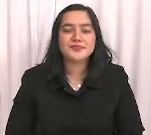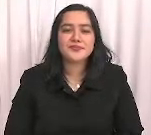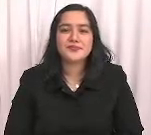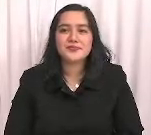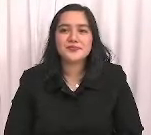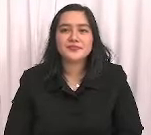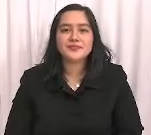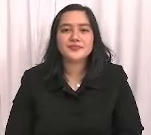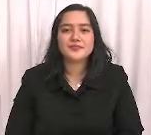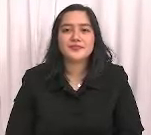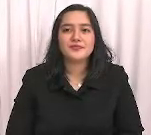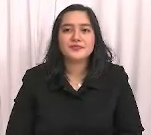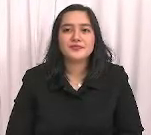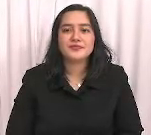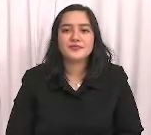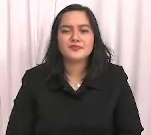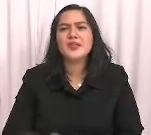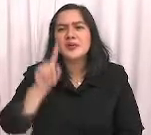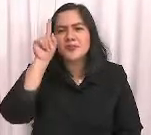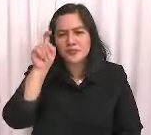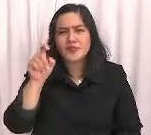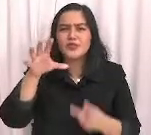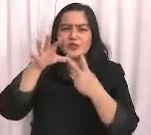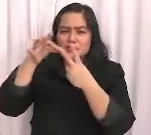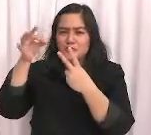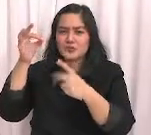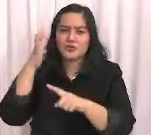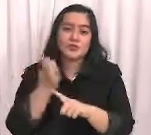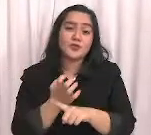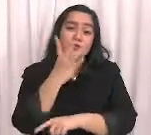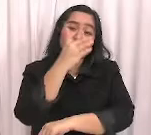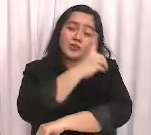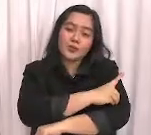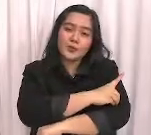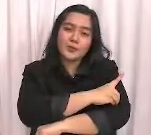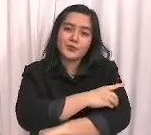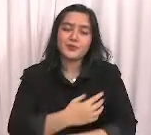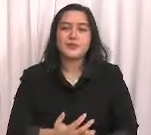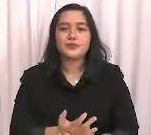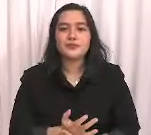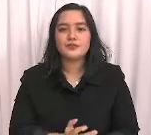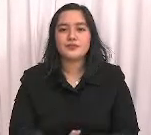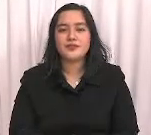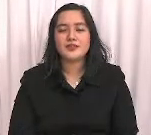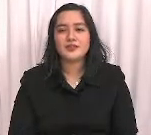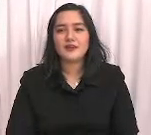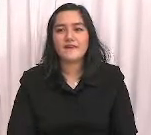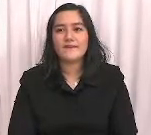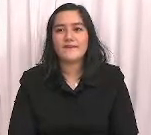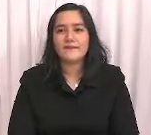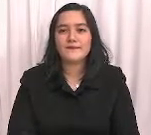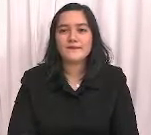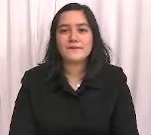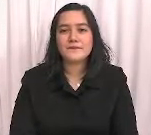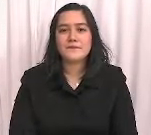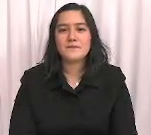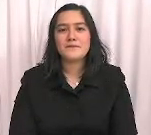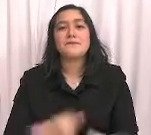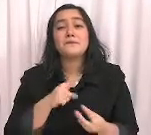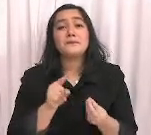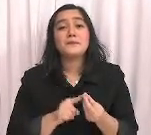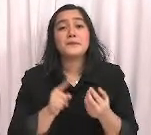dapat maging pipiliin mong action mo sa araw-araw. Yan, mga kapatid. Alam niyo, kaya sabi ko nga sa inyo, it's about time,